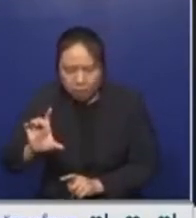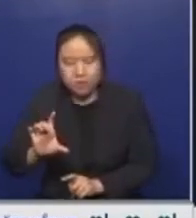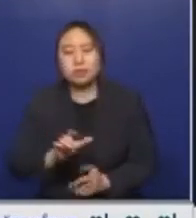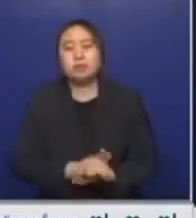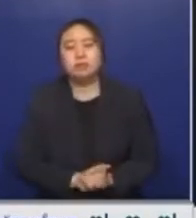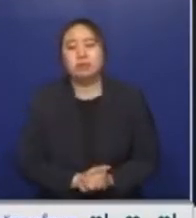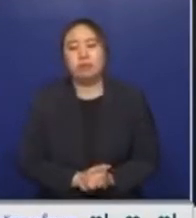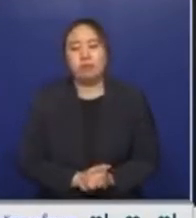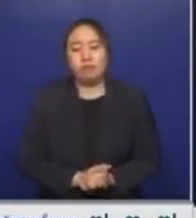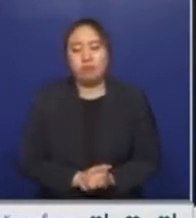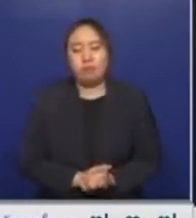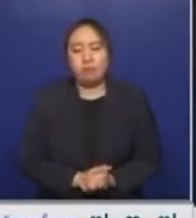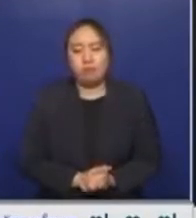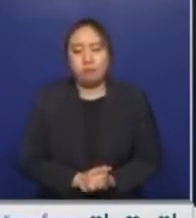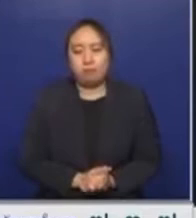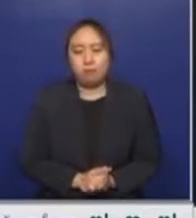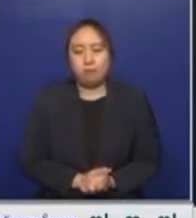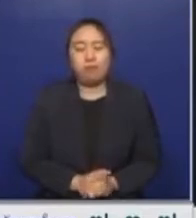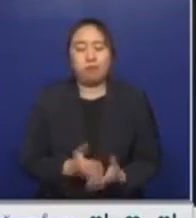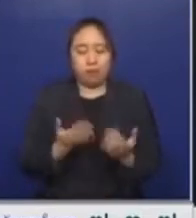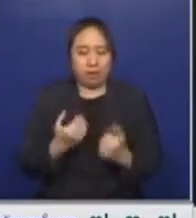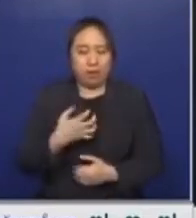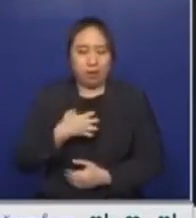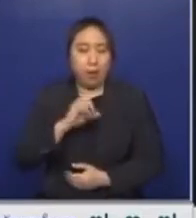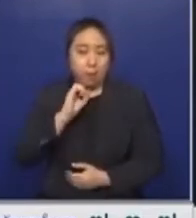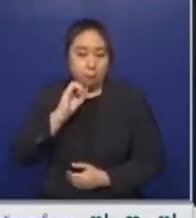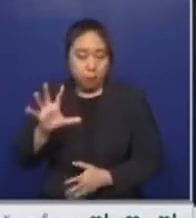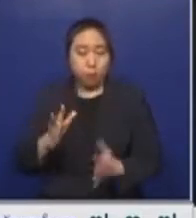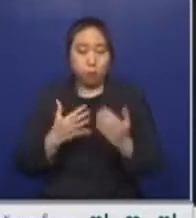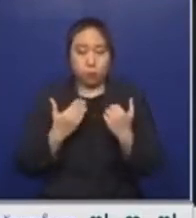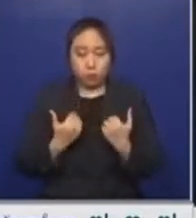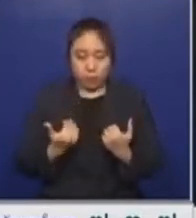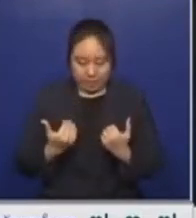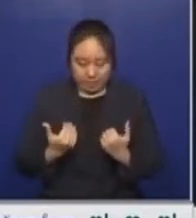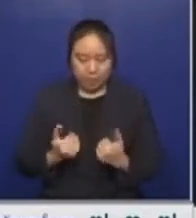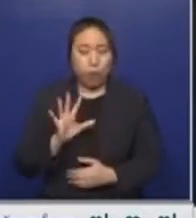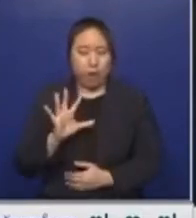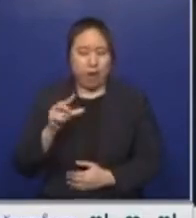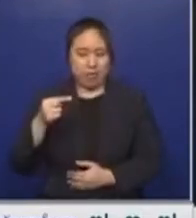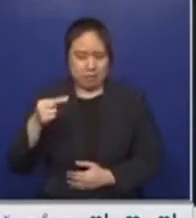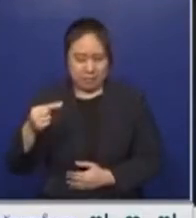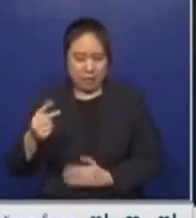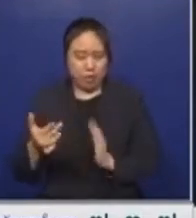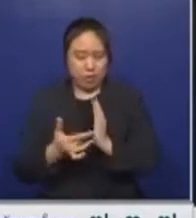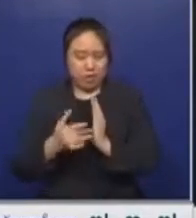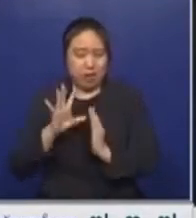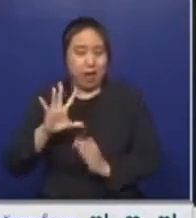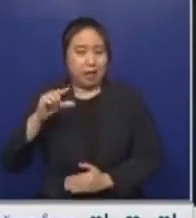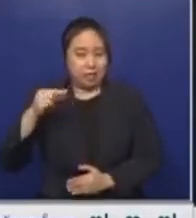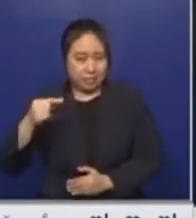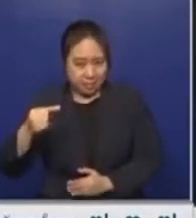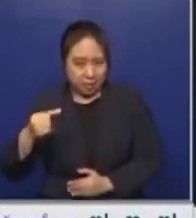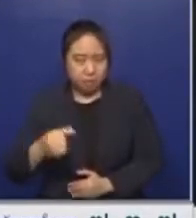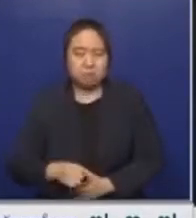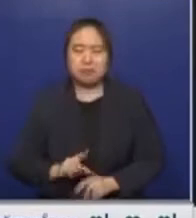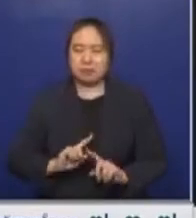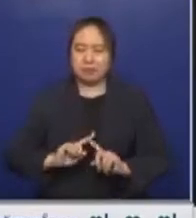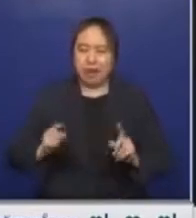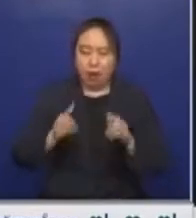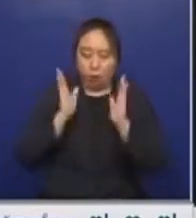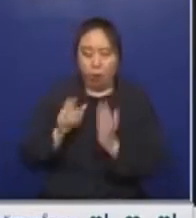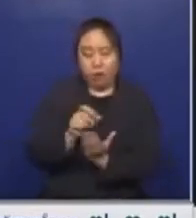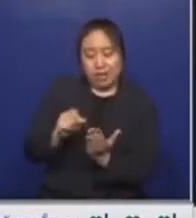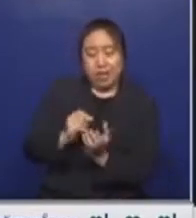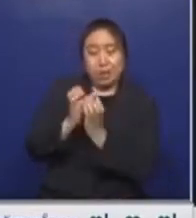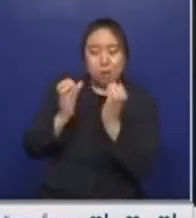หลายร้อยศพนะคะก็อยากจะบอกว่าวันนี้มันยุค 5G แล้วค่ะ มันไม่เหมือนยุคที่ท่านผู้เขียนรัฐธรรมนูญฉบับ